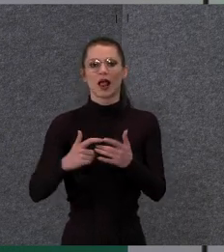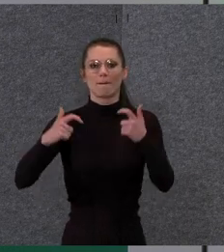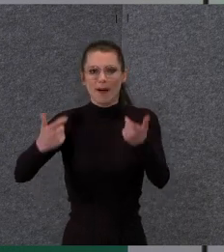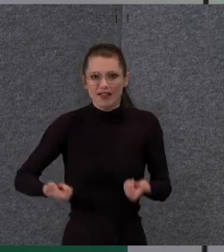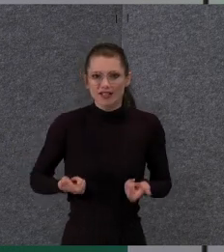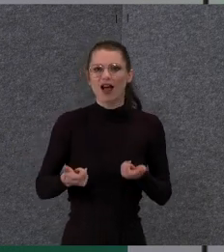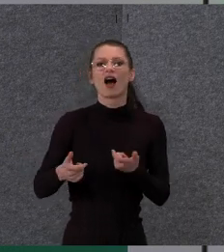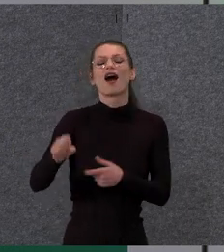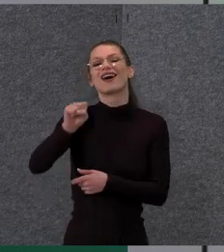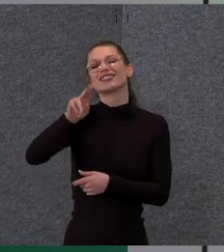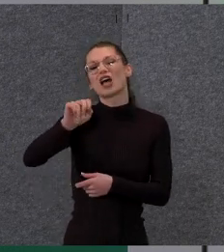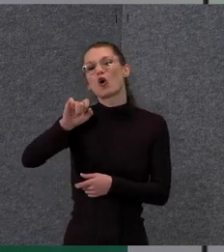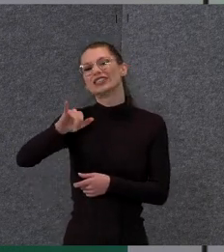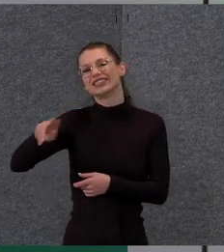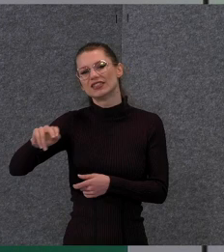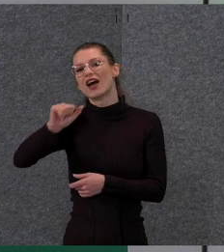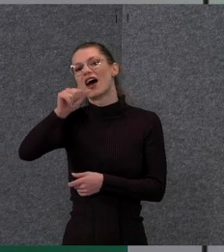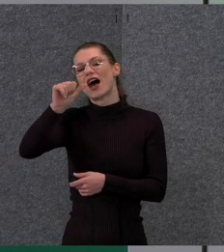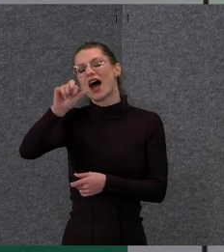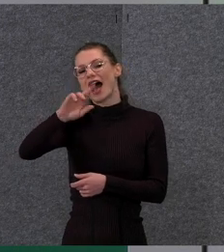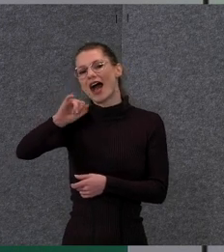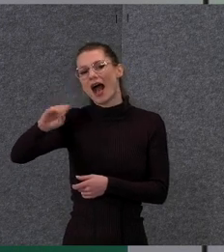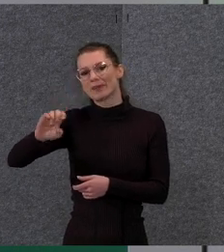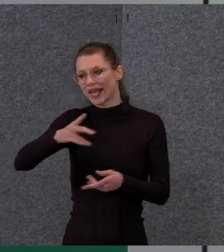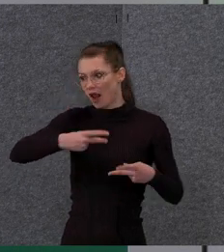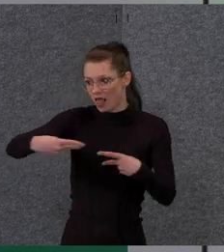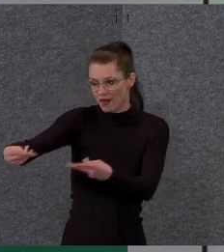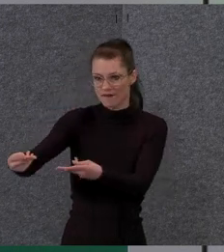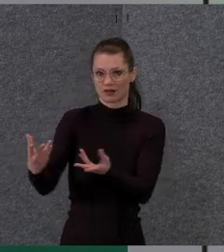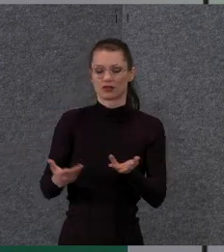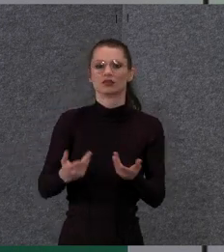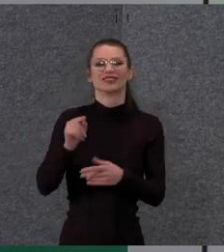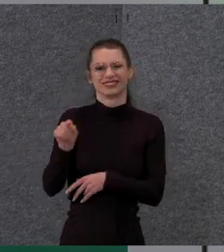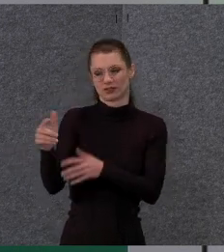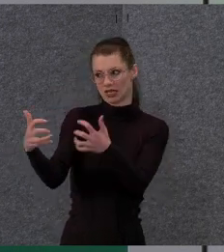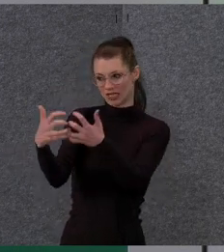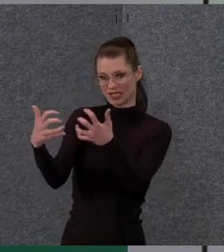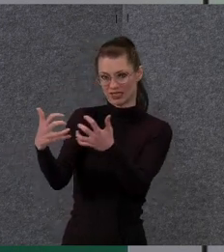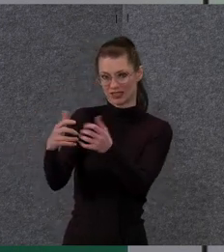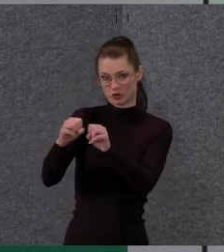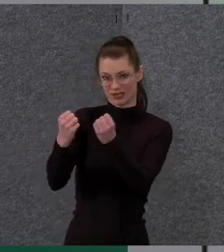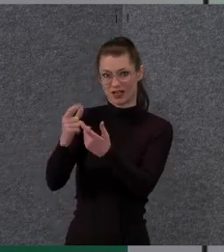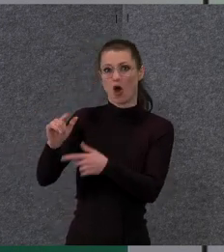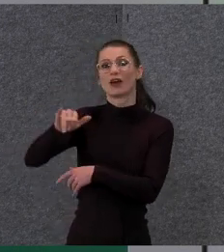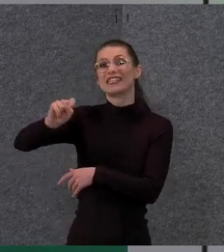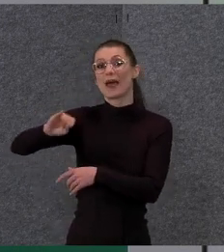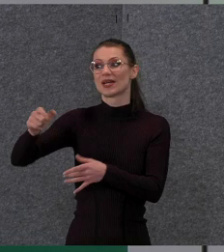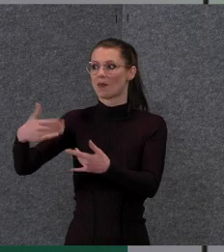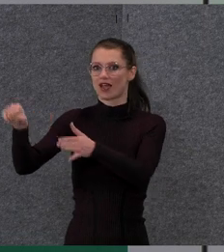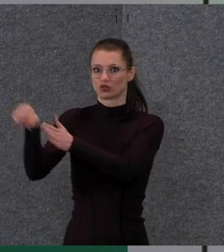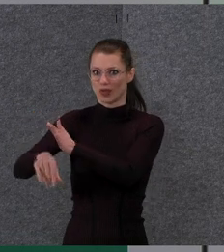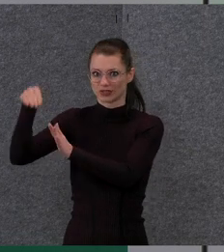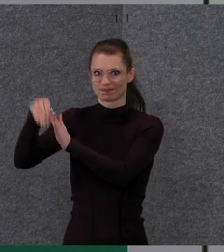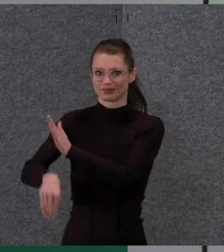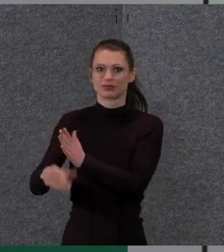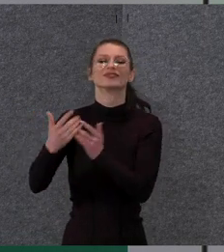Saudi-Arabien geliefert werden und man dann davon ausgeht, dass das die Kriegssituation im Jemen verschlechtert, dann gibt es zurzeit,